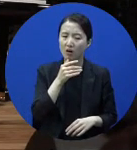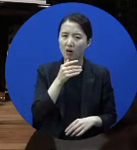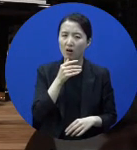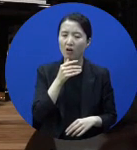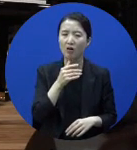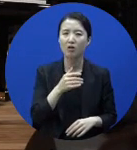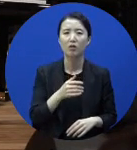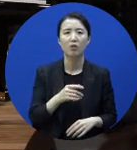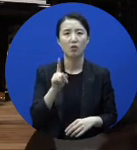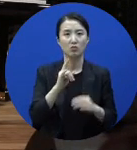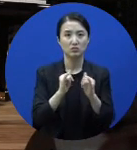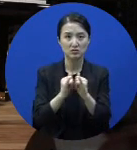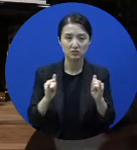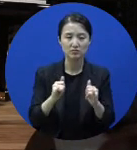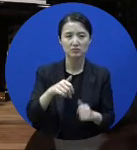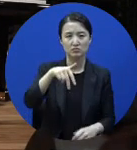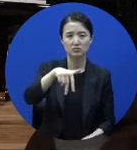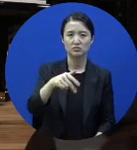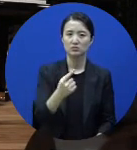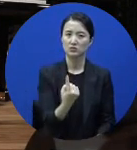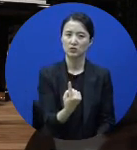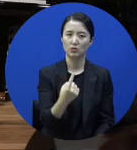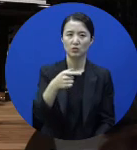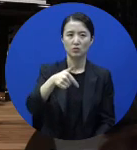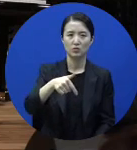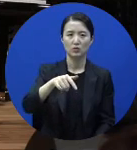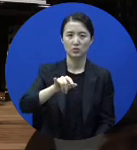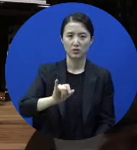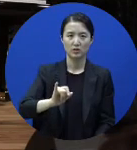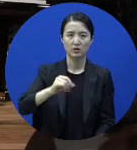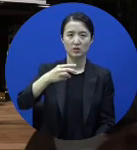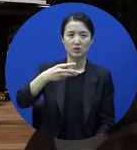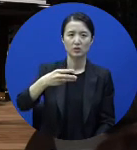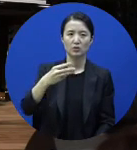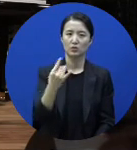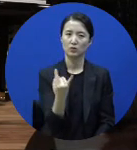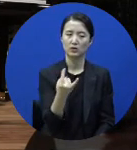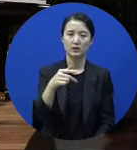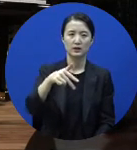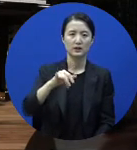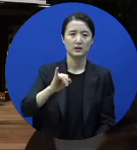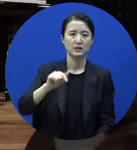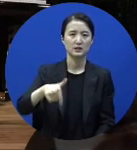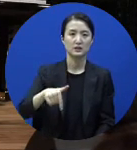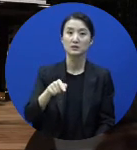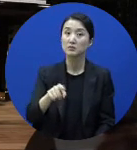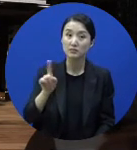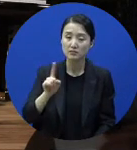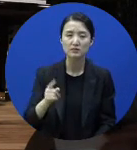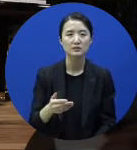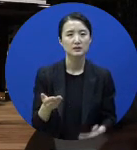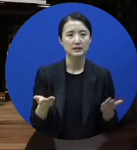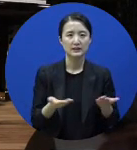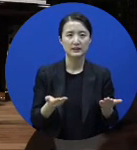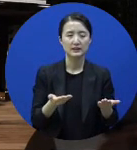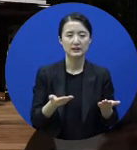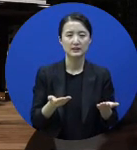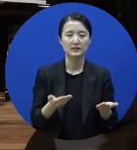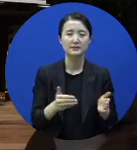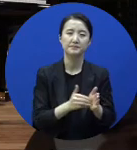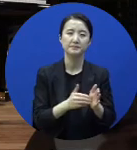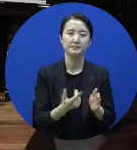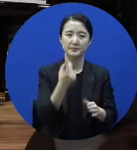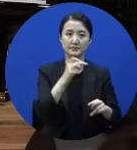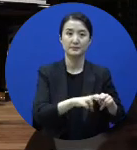전에는 이제 조기퇴직자가 있었어요. 네. 조기퇴직자 같은 경우는 그 돈을 받아서 뭐 프랜차이즈나 또 다른 거를 진행을 했지만 사실